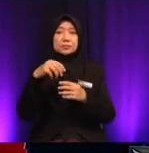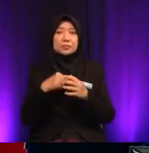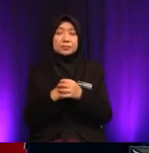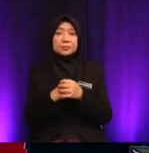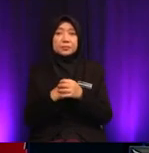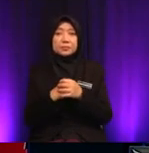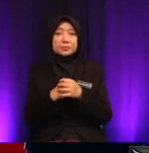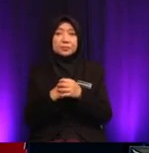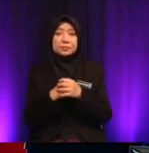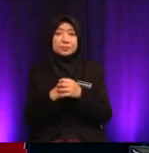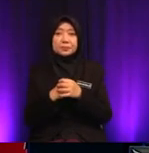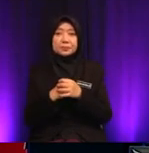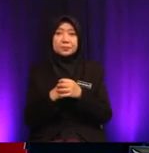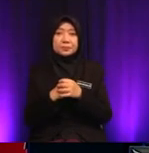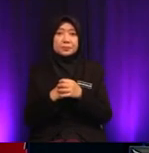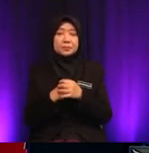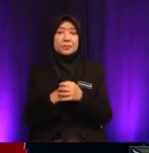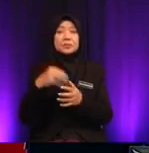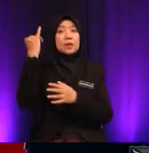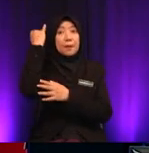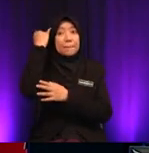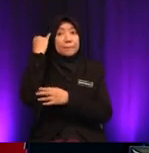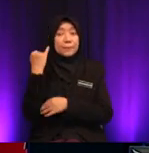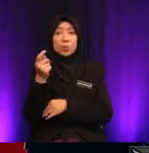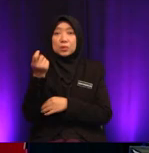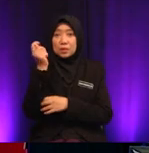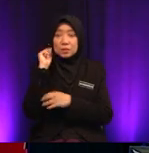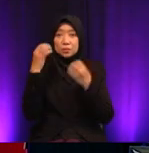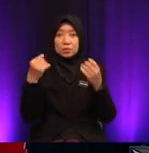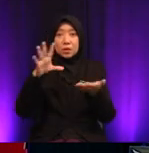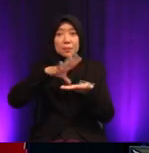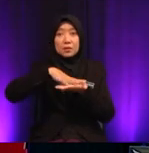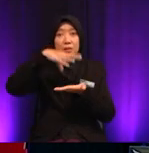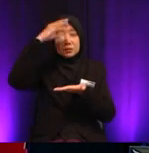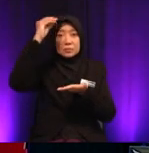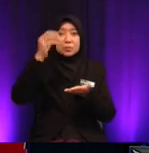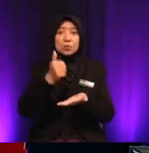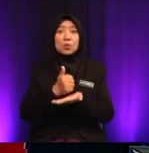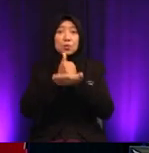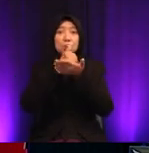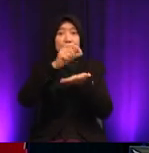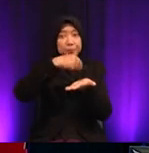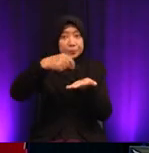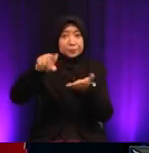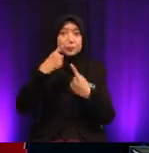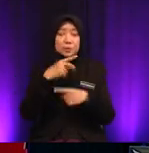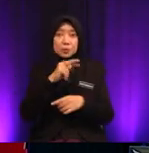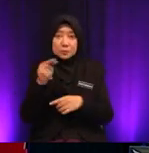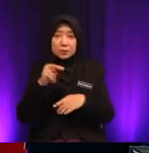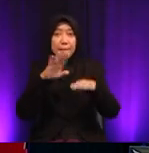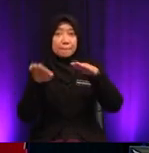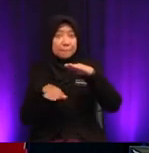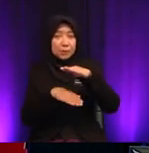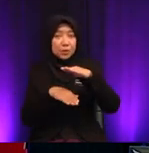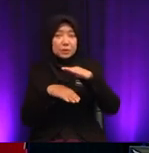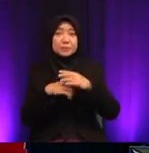jadi menggunakan ilmu yang telah saya berikan kepada Allah tolong tuliskan jawaban di ruang bawah ini Oke